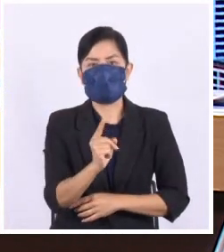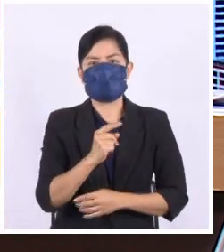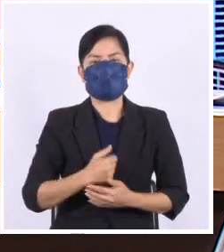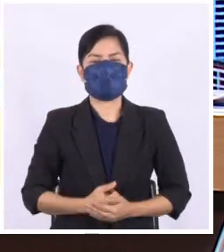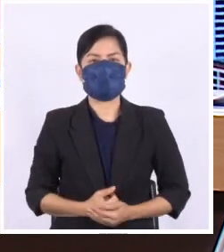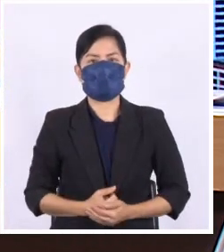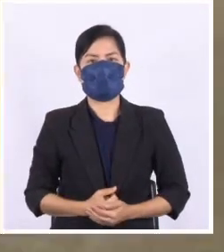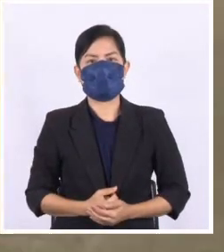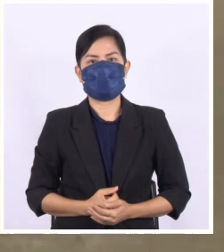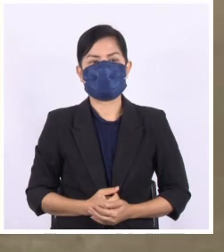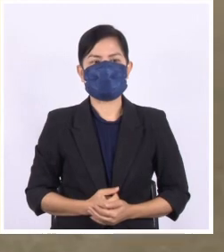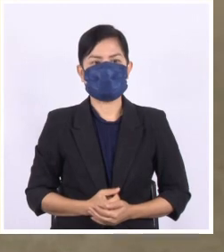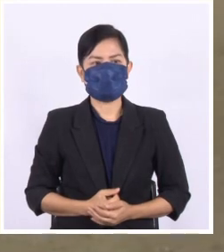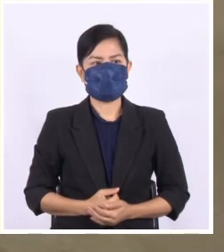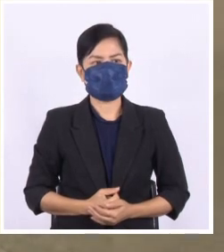การจับกันก่อน